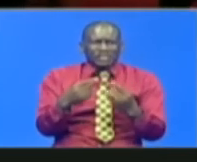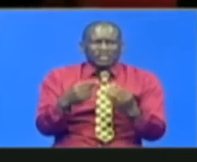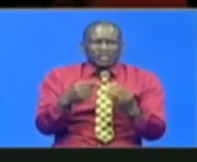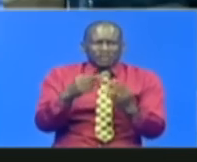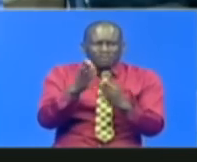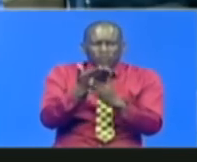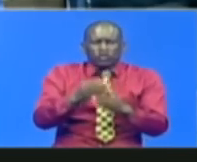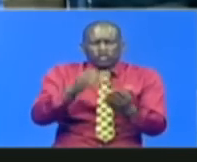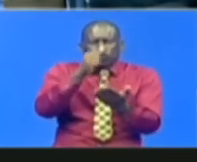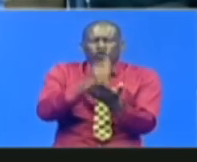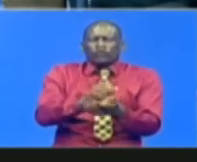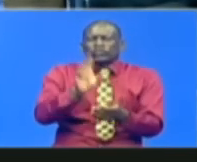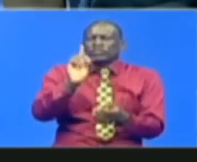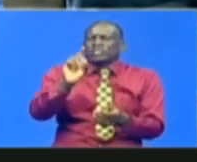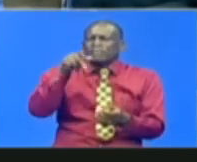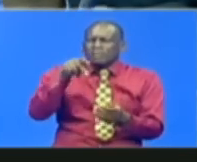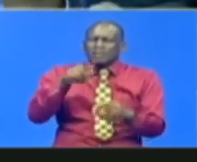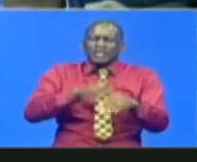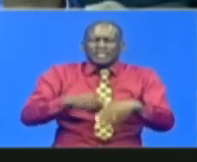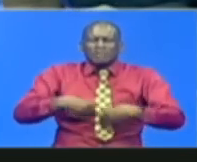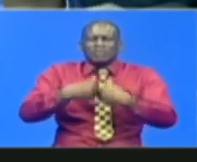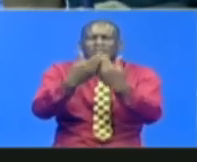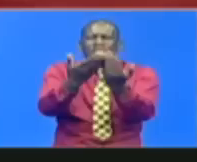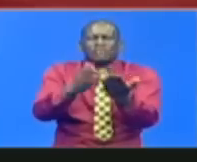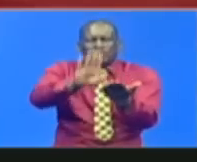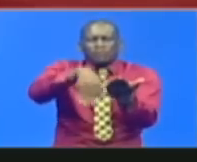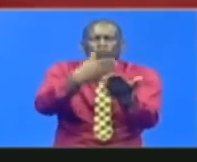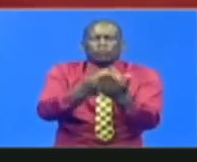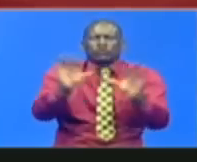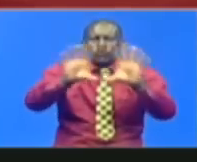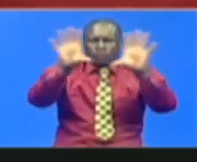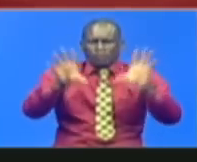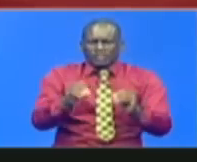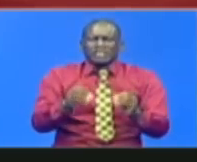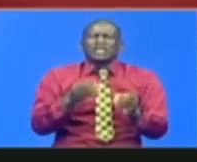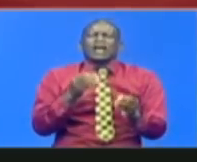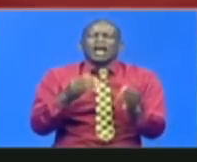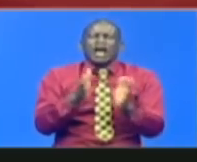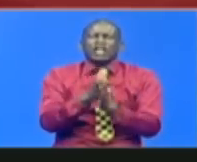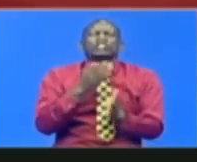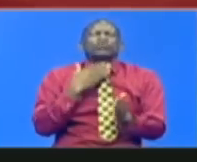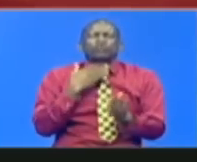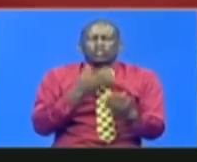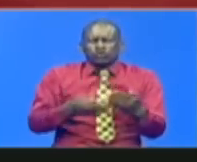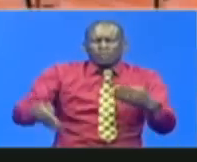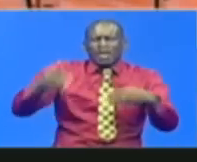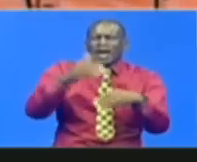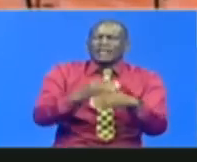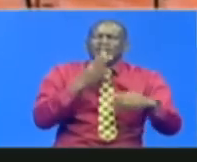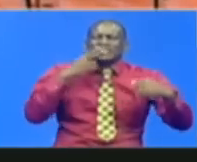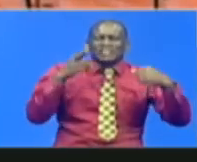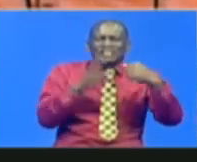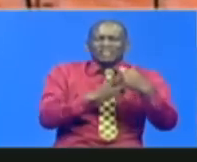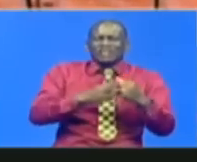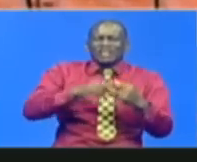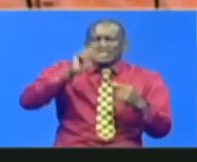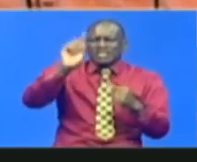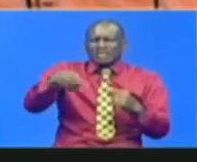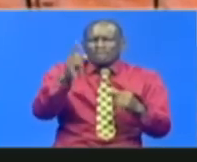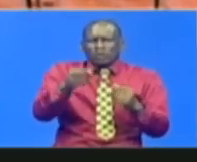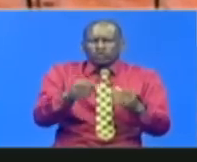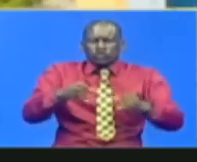DPP ilipowasilisha bajeti yake na kutaka nyongeza ya shilingi milioni 700 kutekeleza kazi